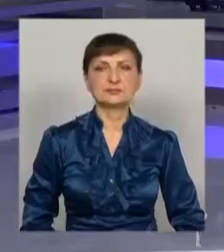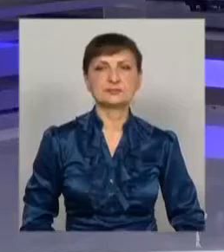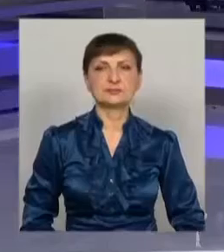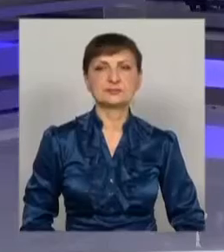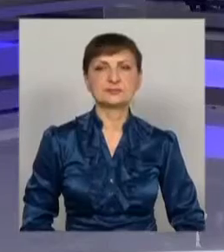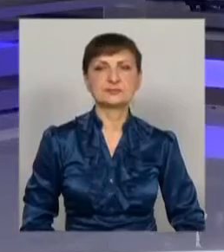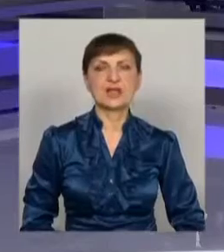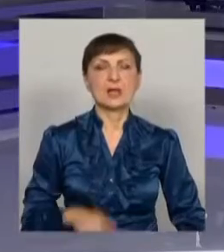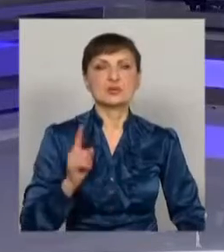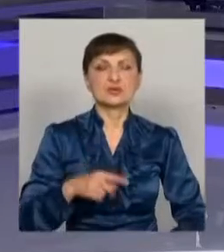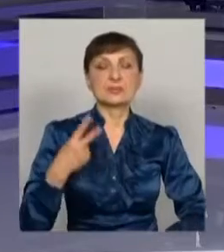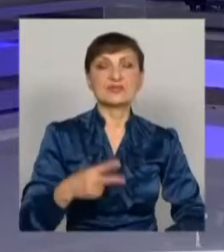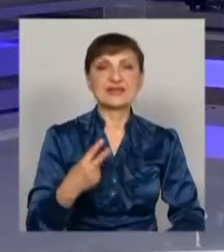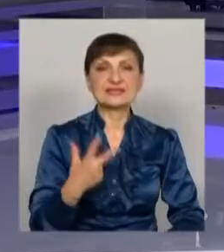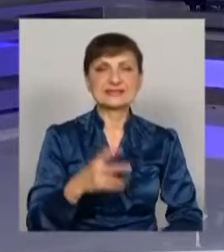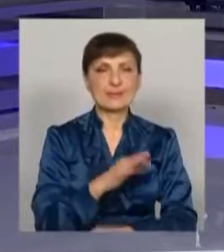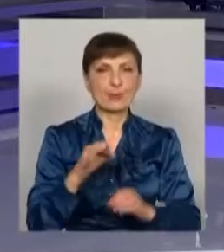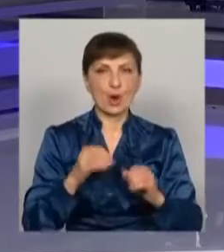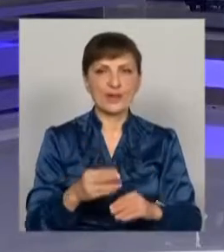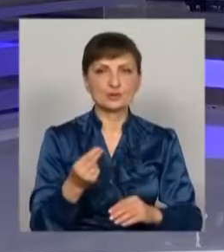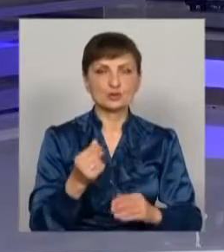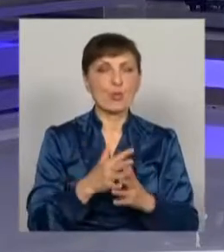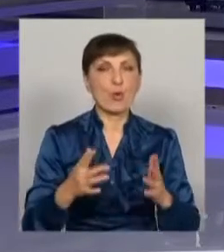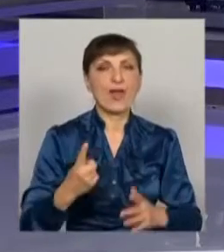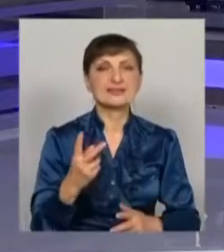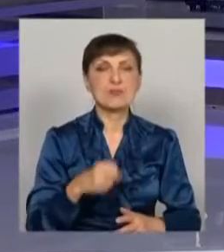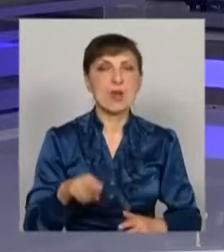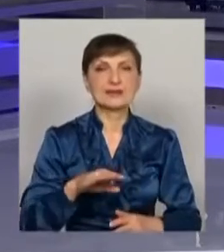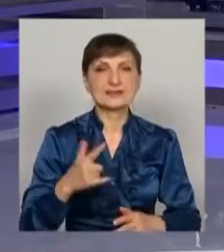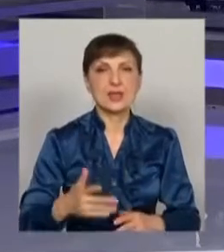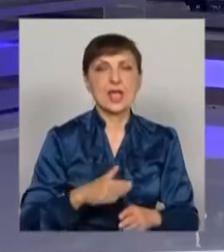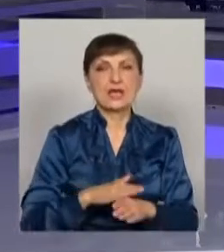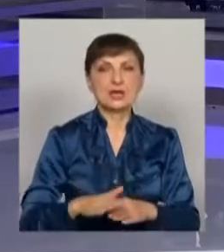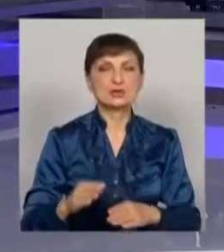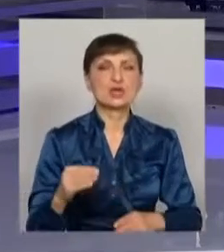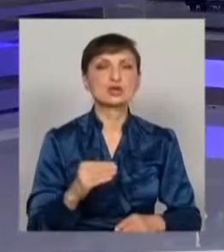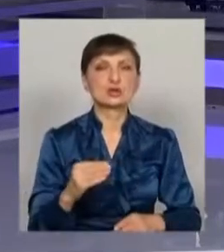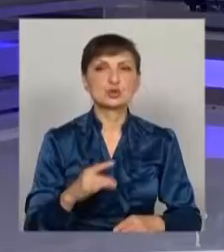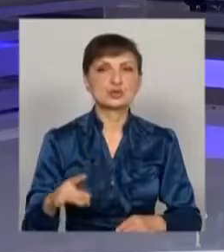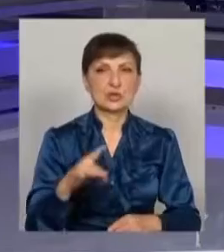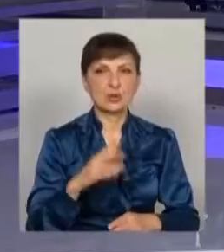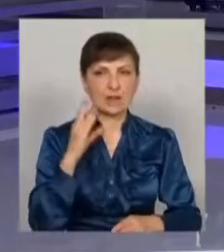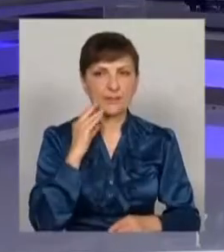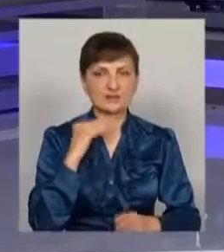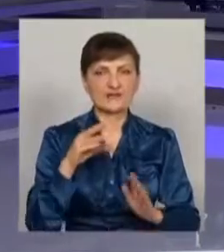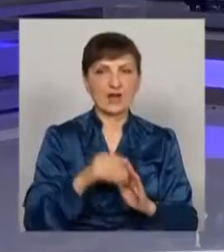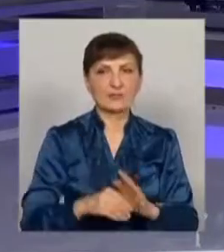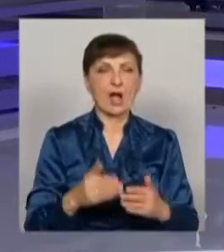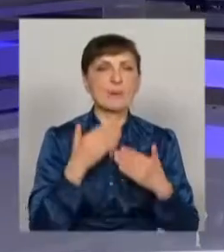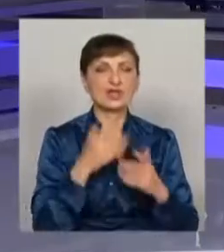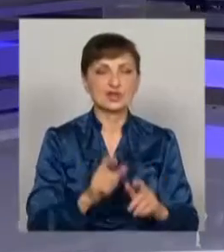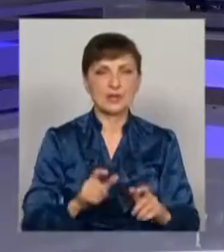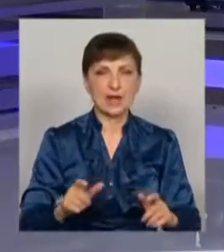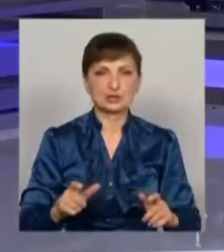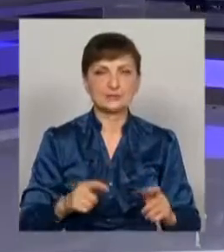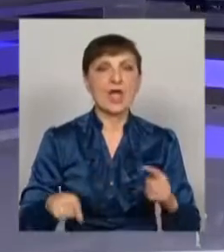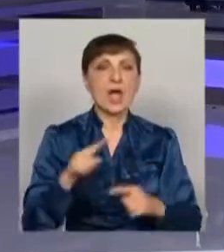между тем 23 проекта на сумму более миллиарда тенге реализуется в же туском районе алматы в рамках обращений граждан